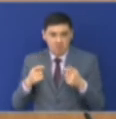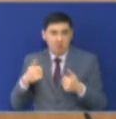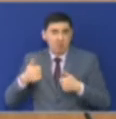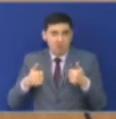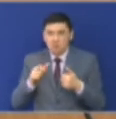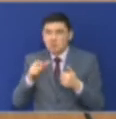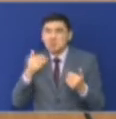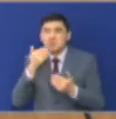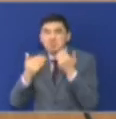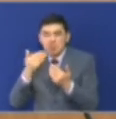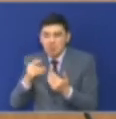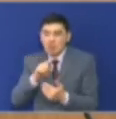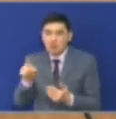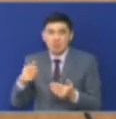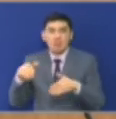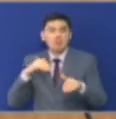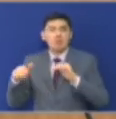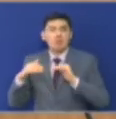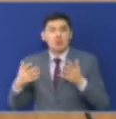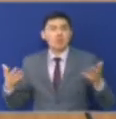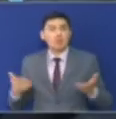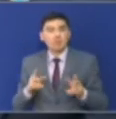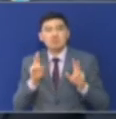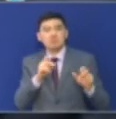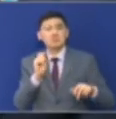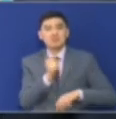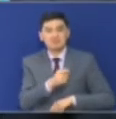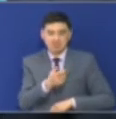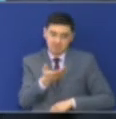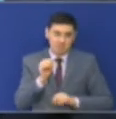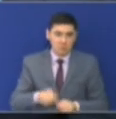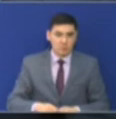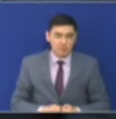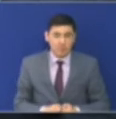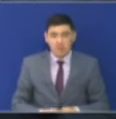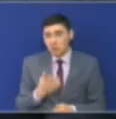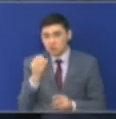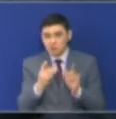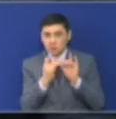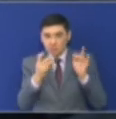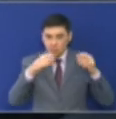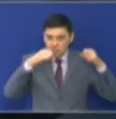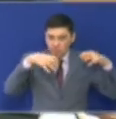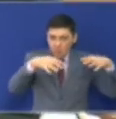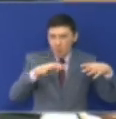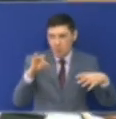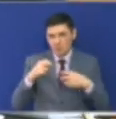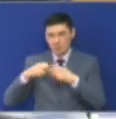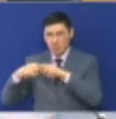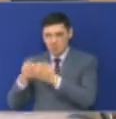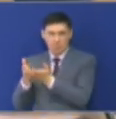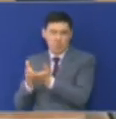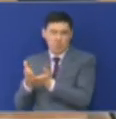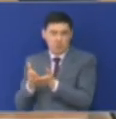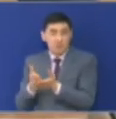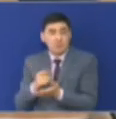тұрғындар көпір бойынша ұсыныстарын білдіретіндей мүмкіндік жасалсын. Сіздермен көпірдің жарықтандырылуын ұзақ талқыладық. Сіздер